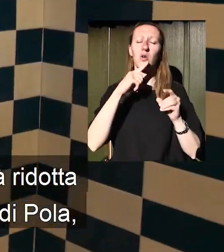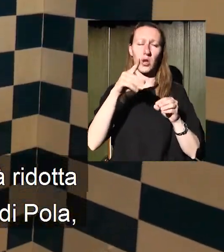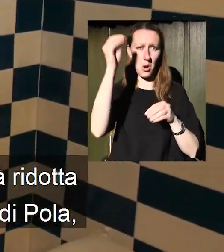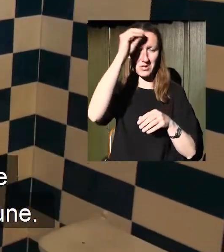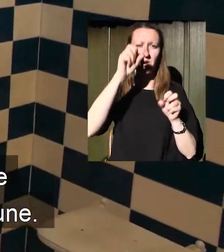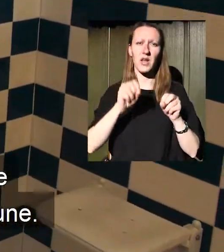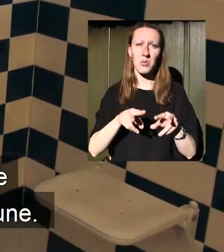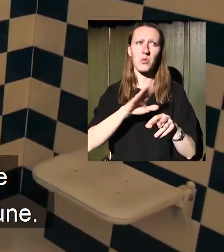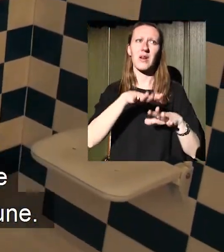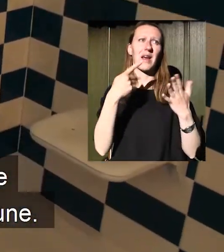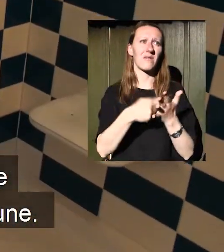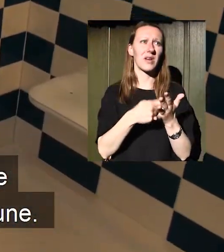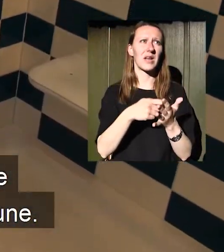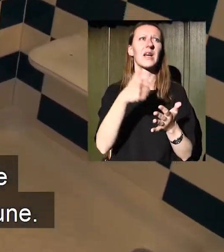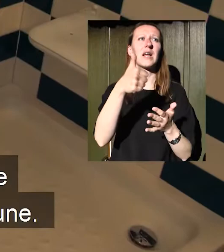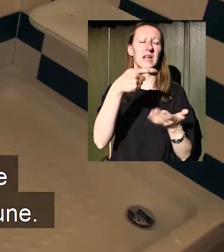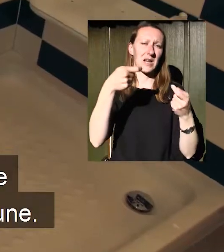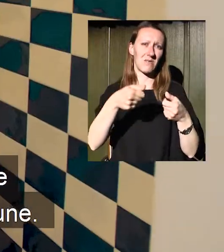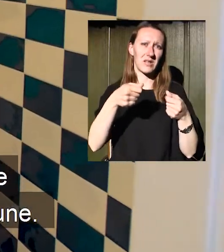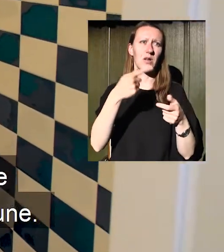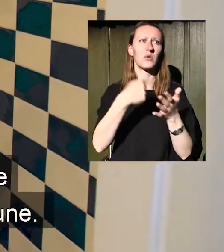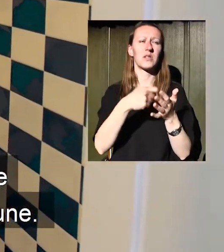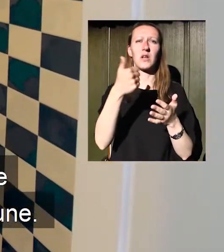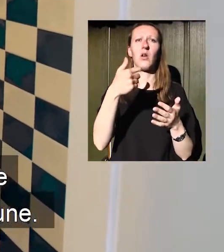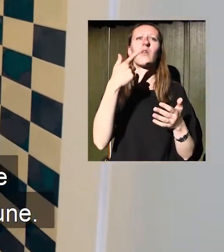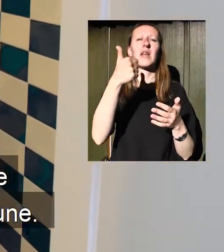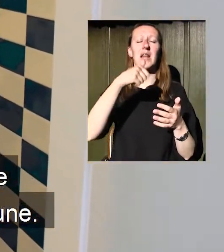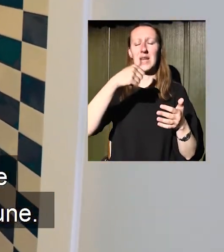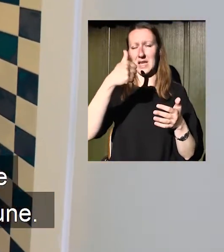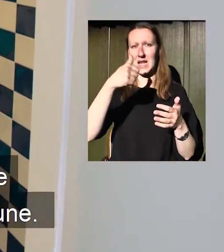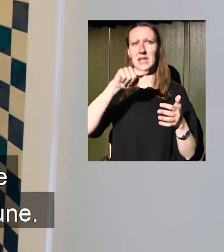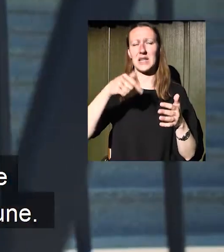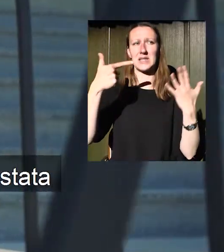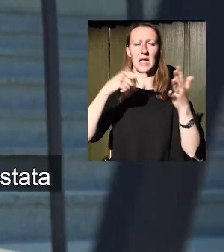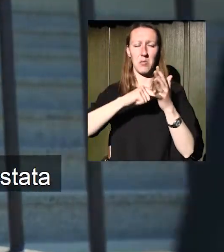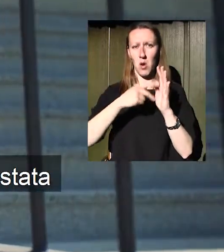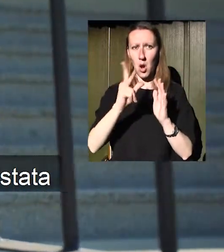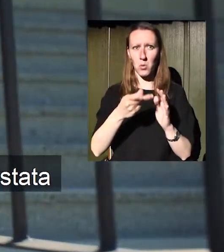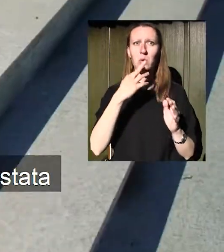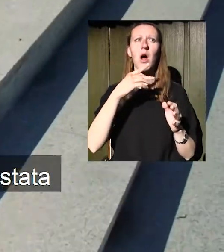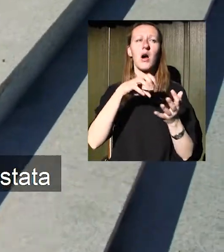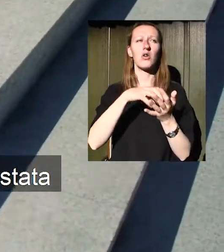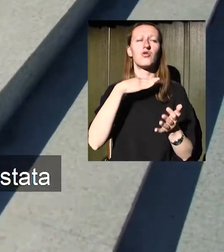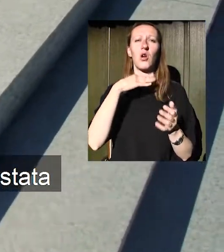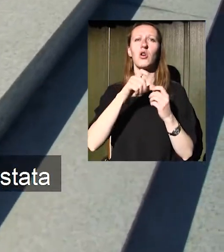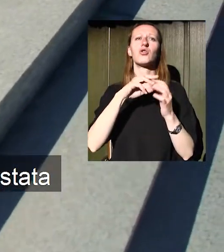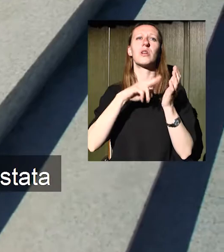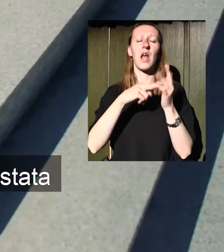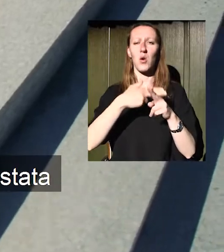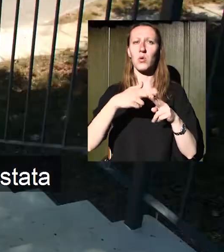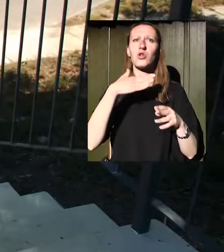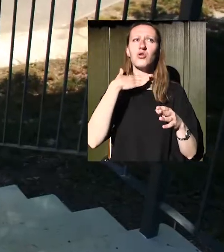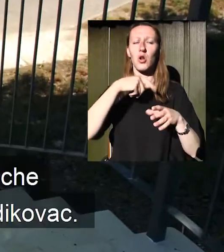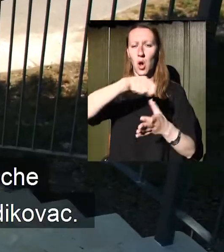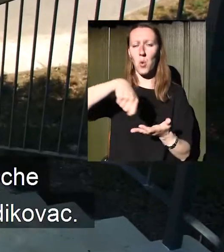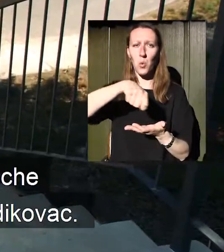Pula najvrijednija je pojedinačna investicija u iznosu od gotovo 1,7 milijuna kuna. U područnoj školi Štinjan uređena je školska